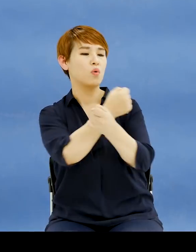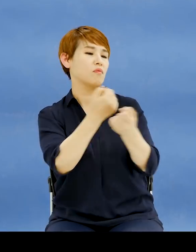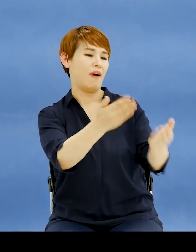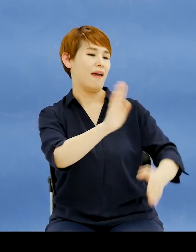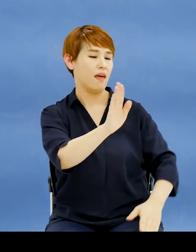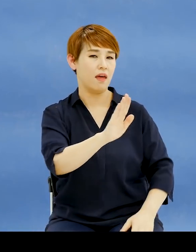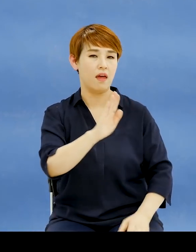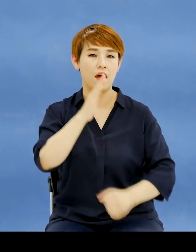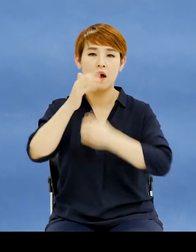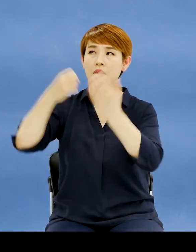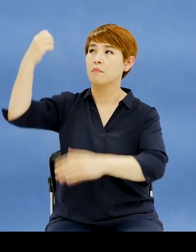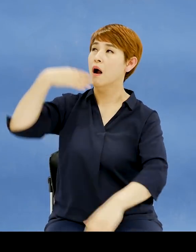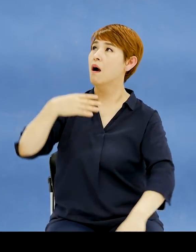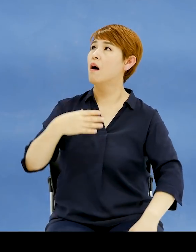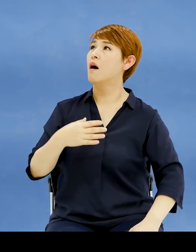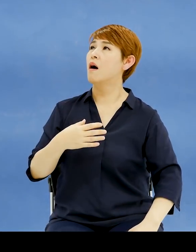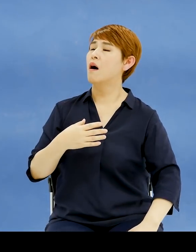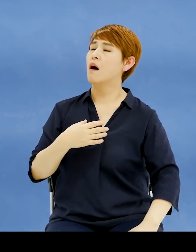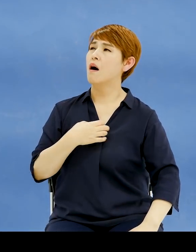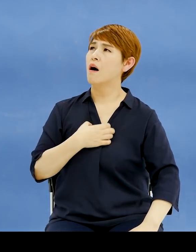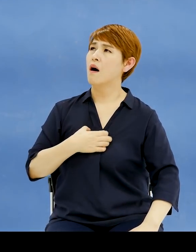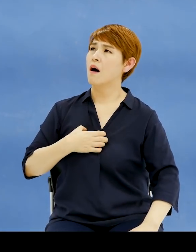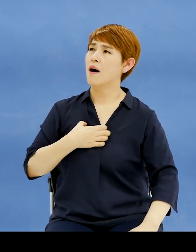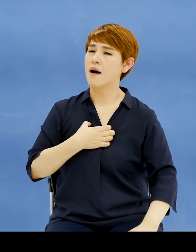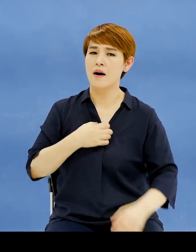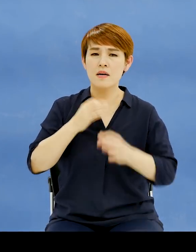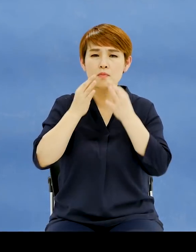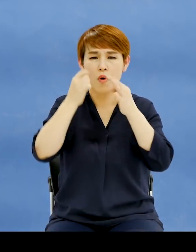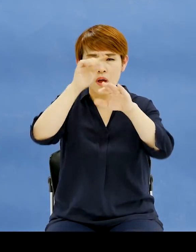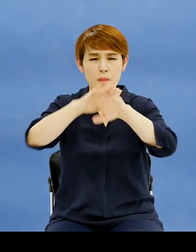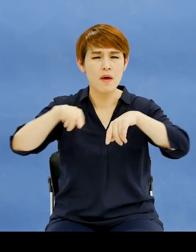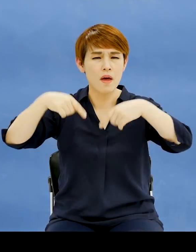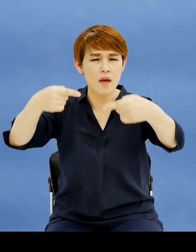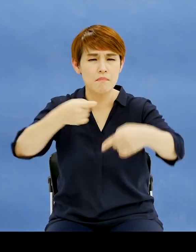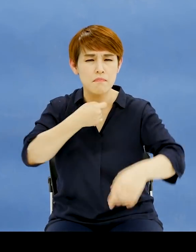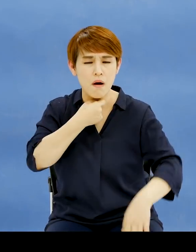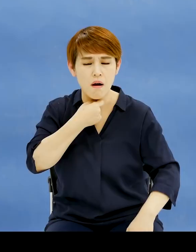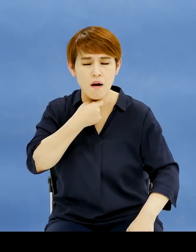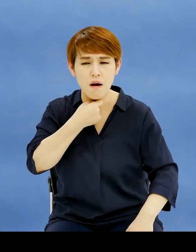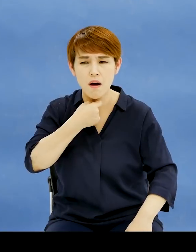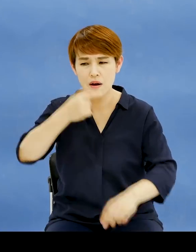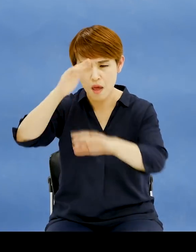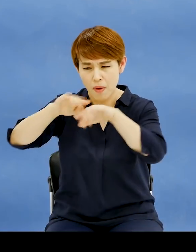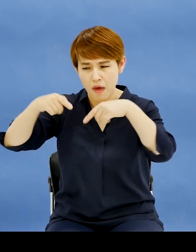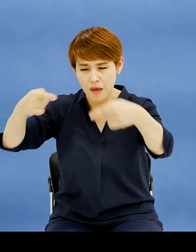용서하시지 않으리라. 너무 괴로운 거예요. 그래서 금요일날 가야 되는데